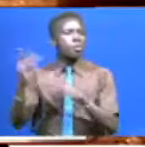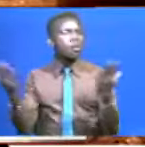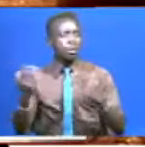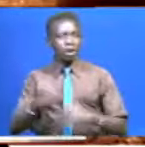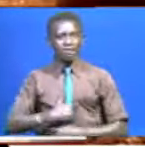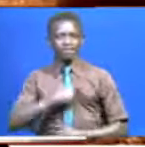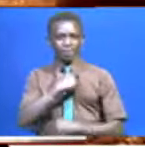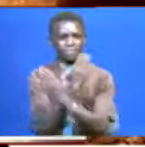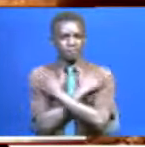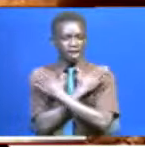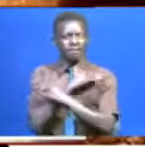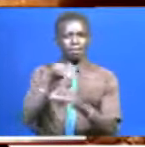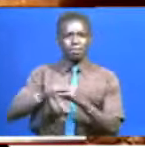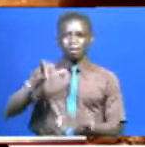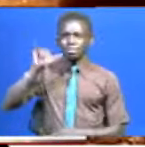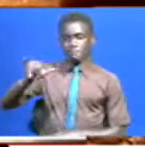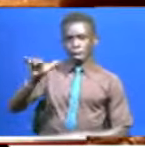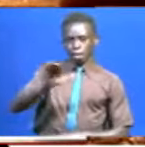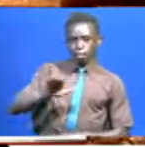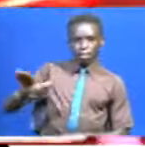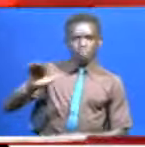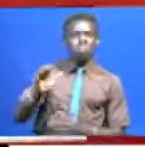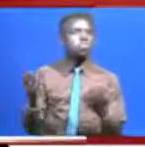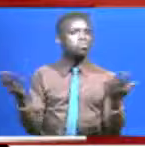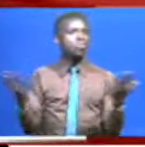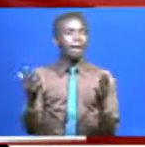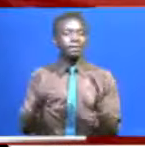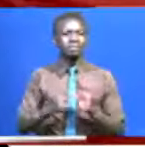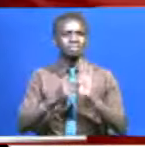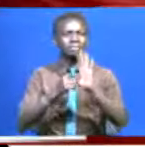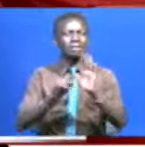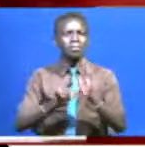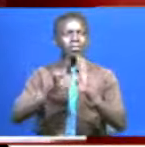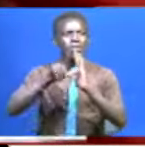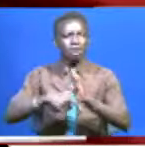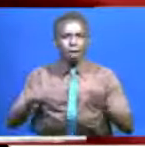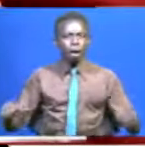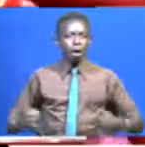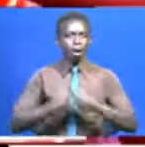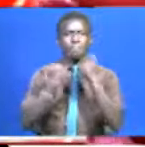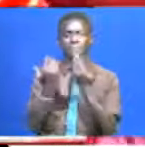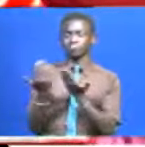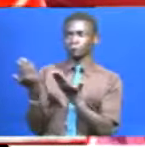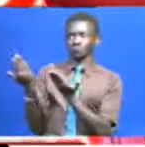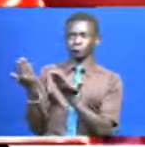hilo lililoko kata ndogo ya Ibucha wakati mkasa huo ulipotokea.